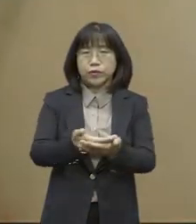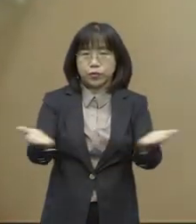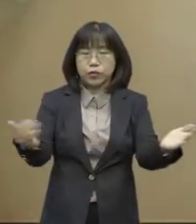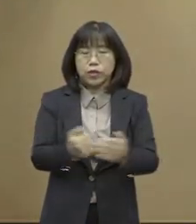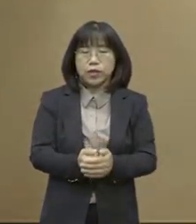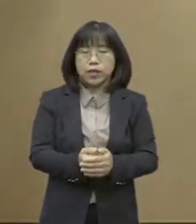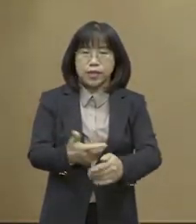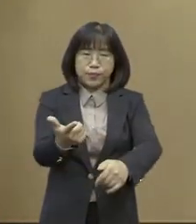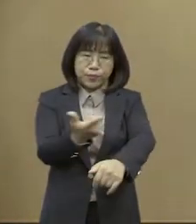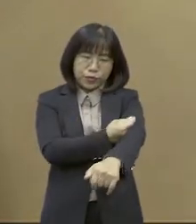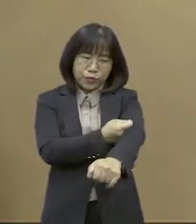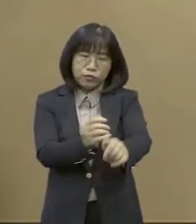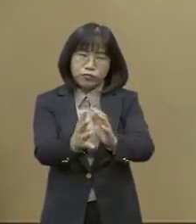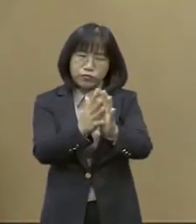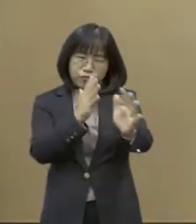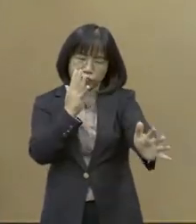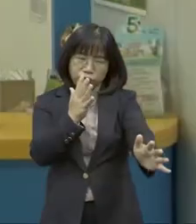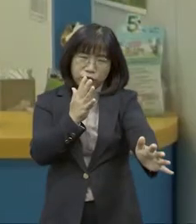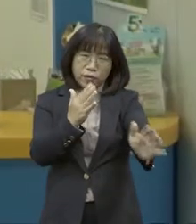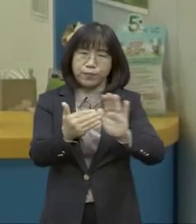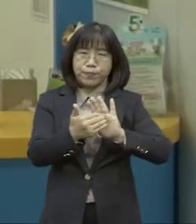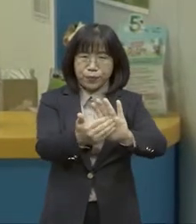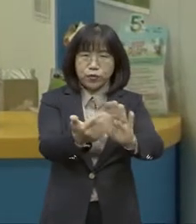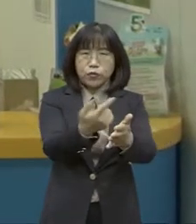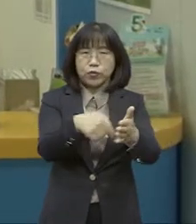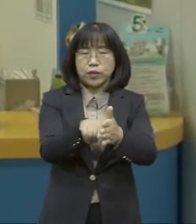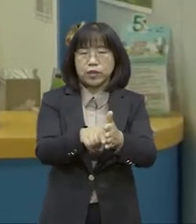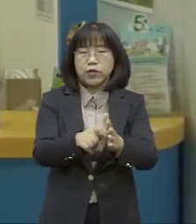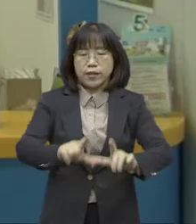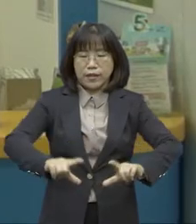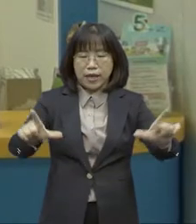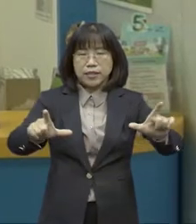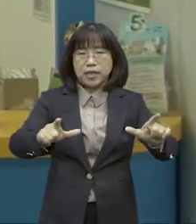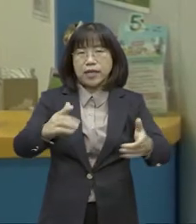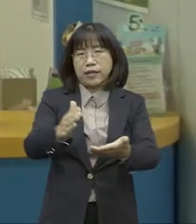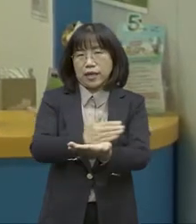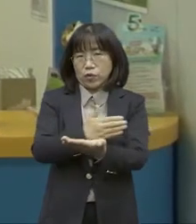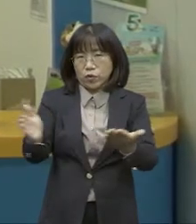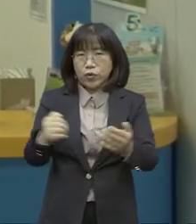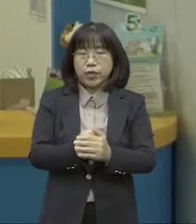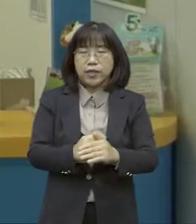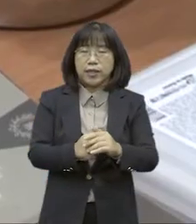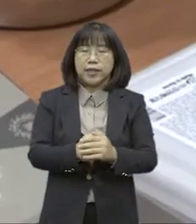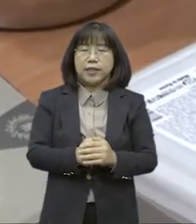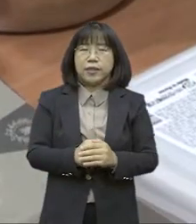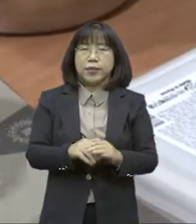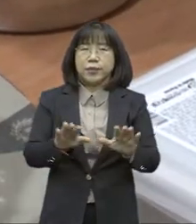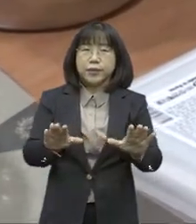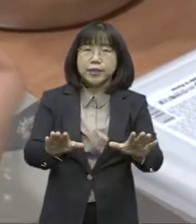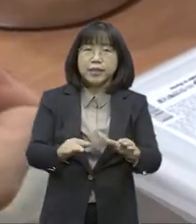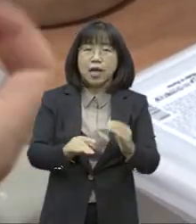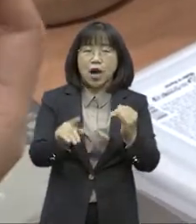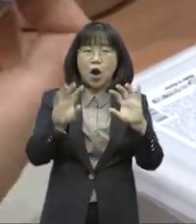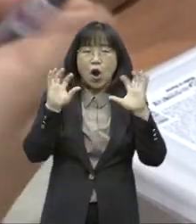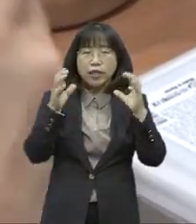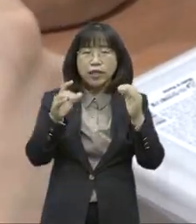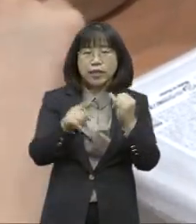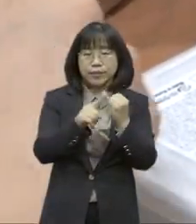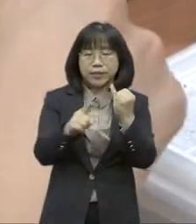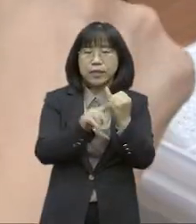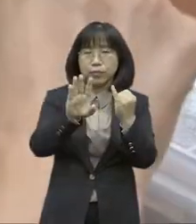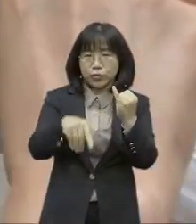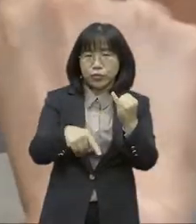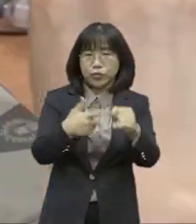대상에 몰리는 걸 막기 위해 기간이 분산됐습니다. 오는 22일부터는 1회 접종만 하는 어린이와